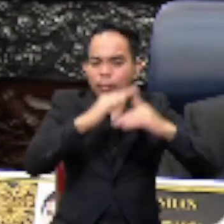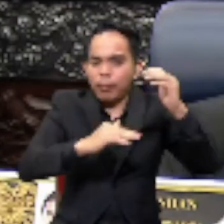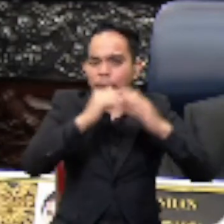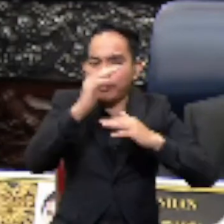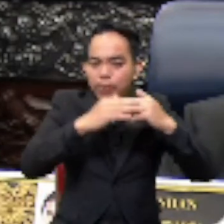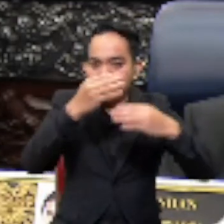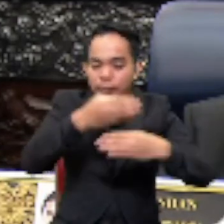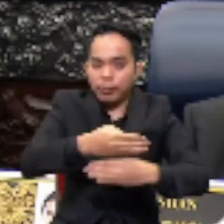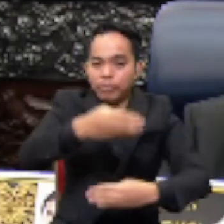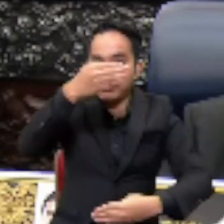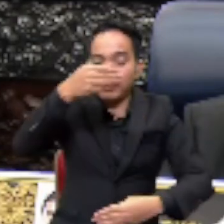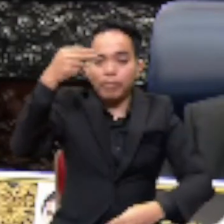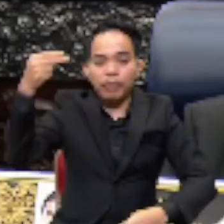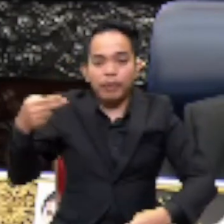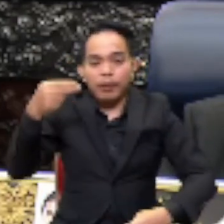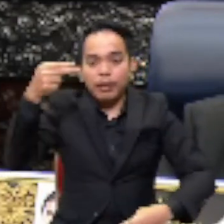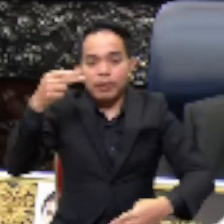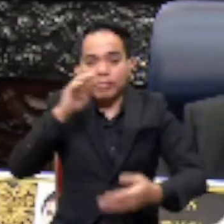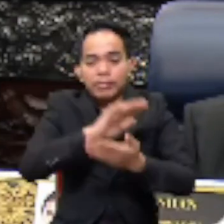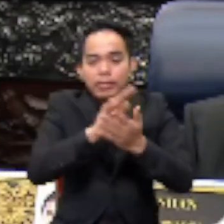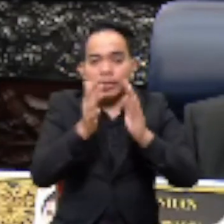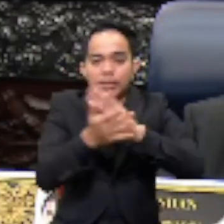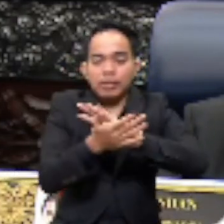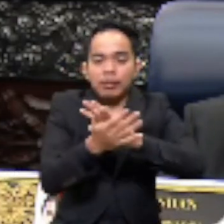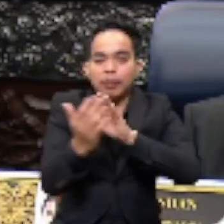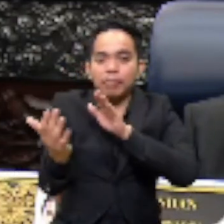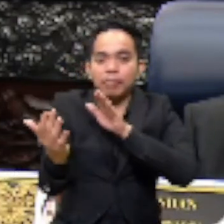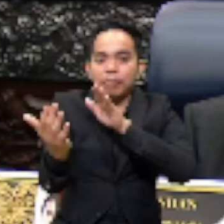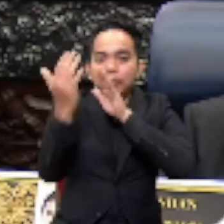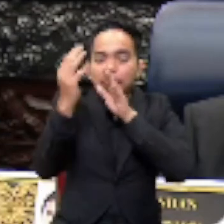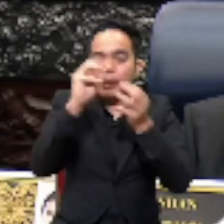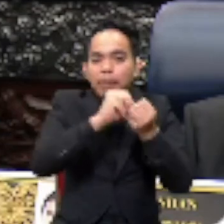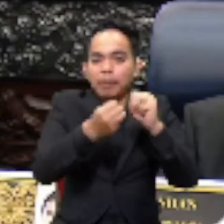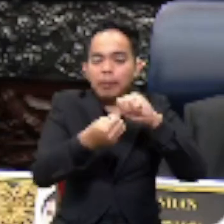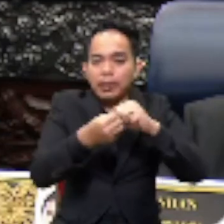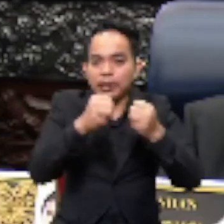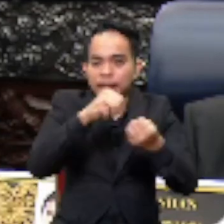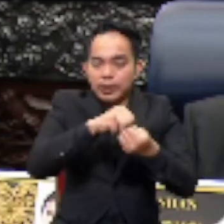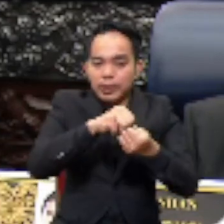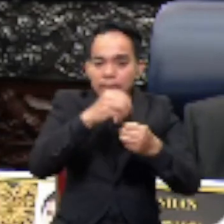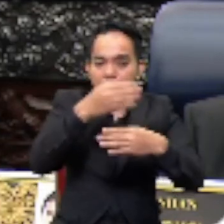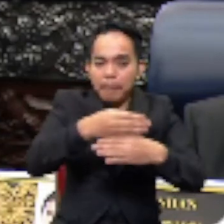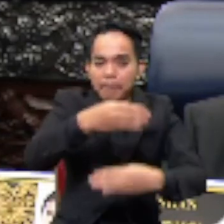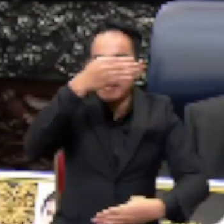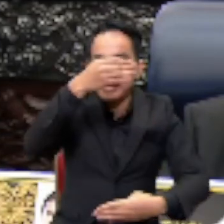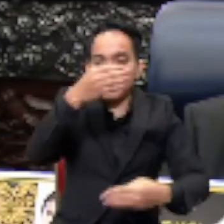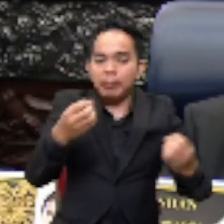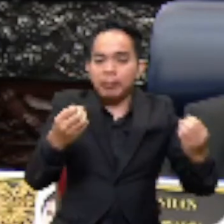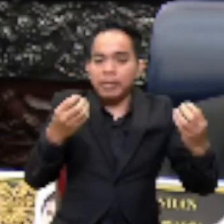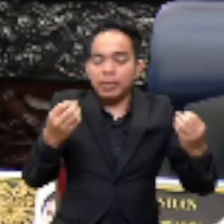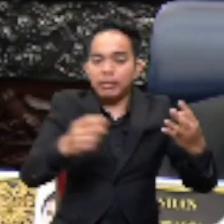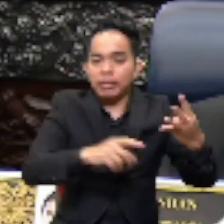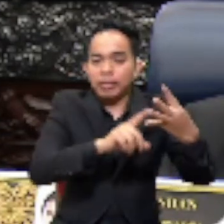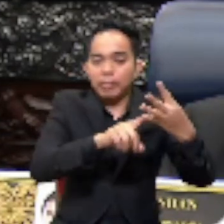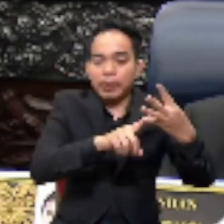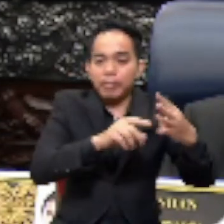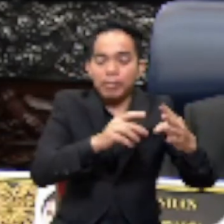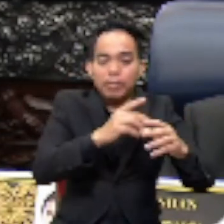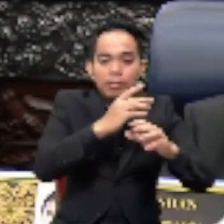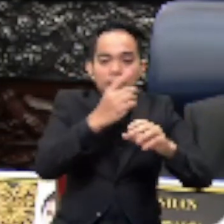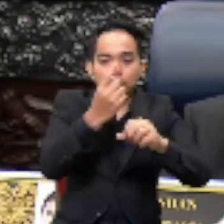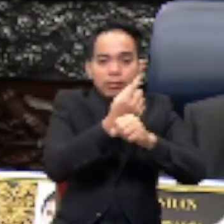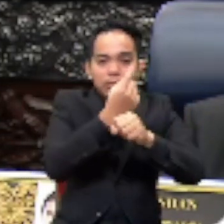Fel sekaligus mengatasi isu rebakan Bandar ataupun Open SPR keempat mengoptimumkan penggunaan